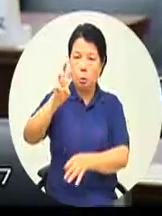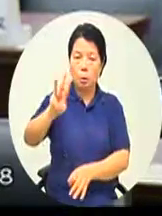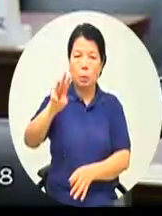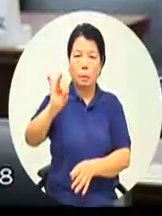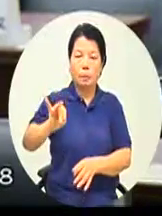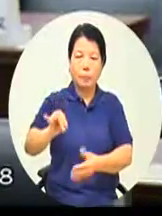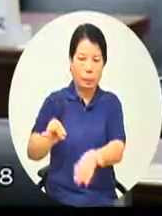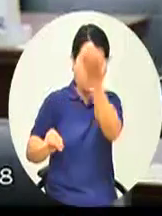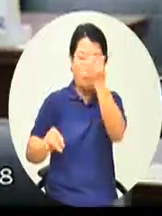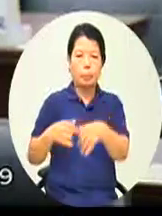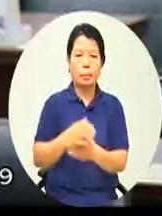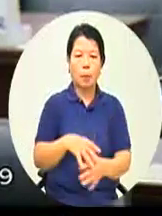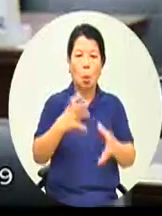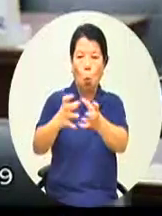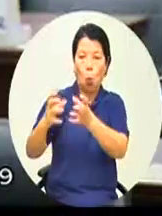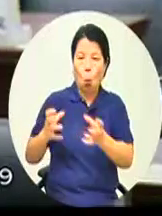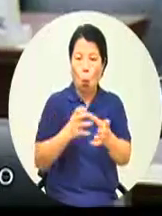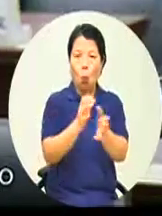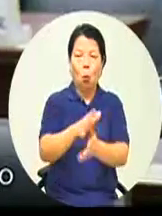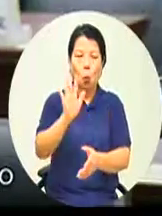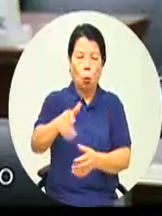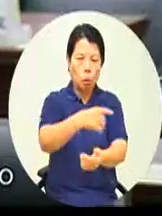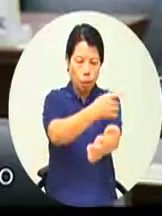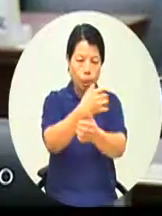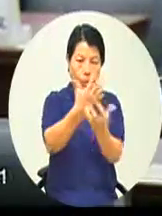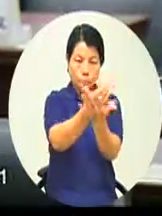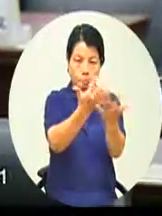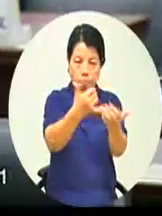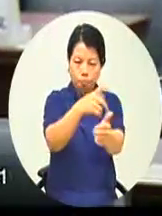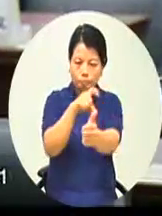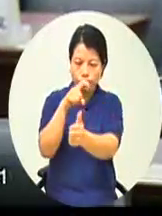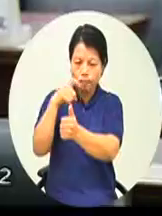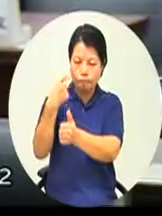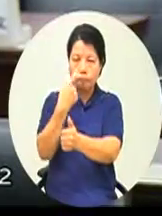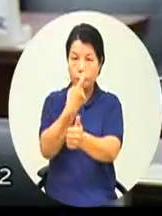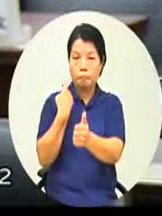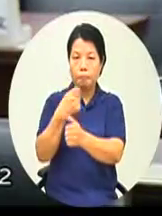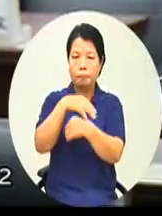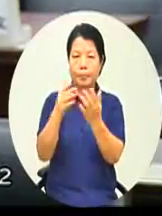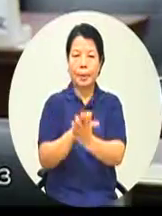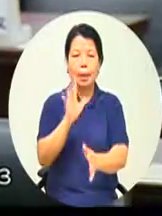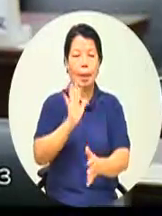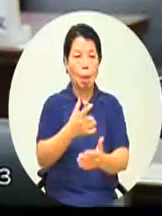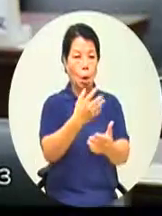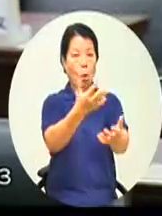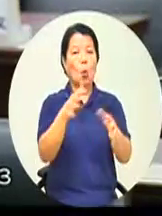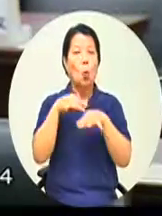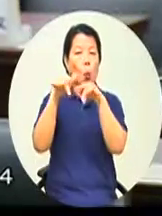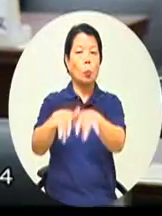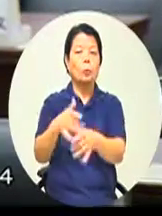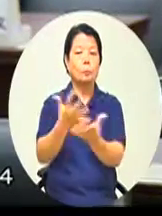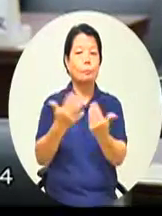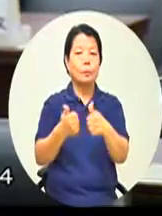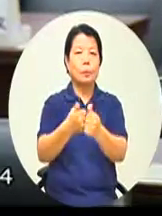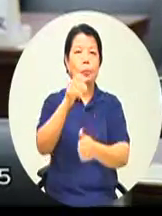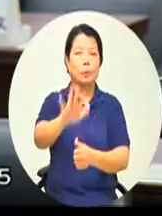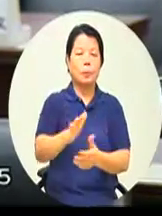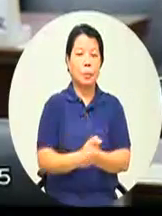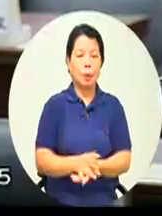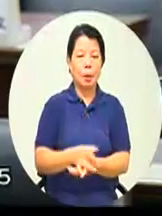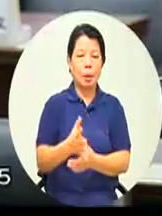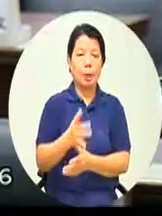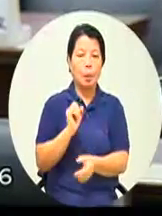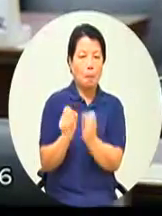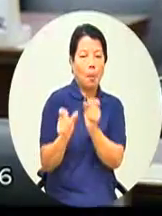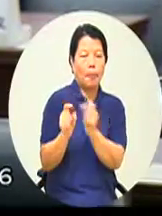办活动吸引人客。啊，吸引人客来，有来就有机会，哈、啊，有讲就有机会，人钱就靠这个